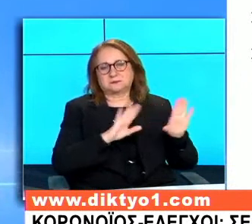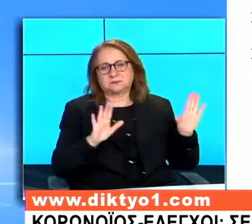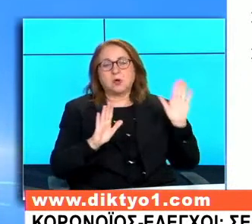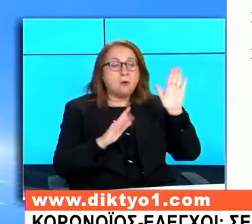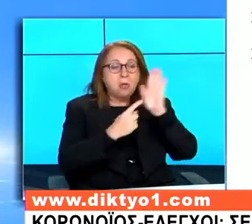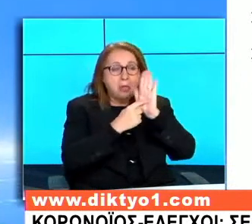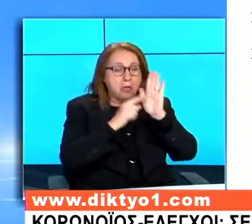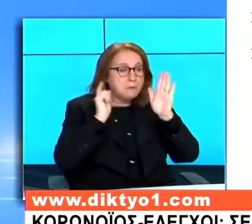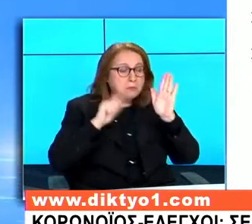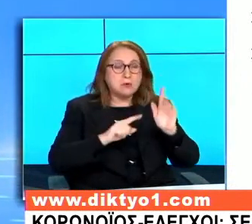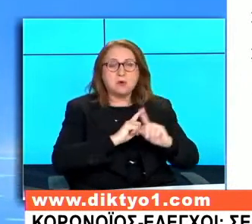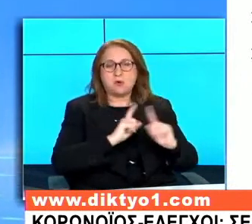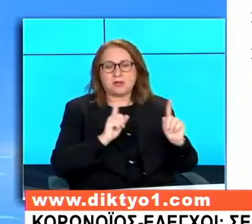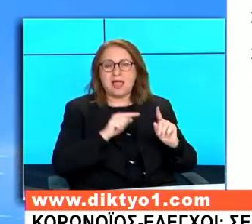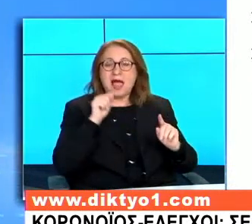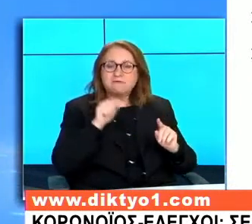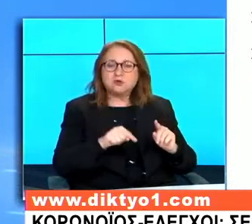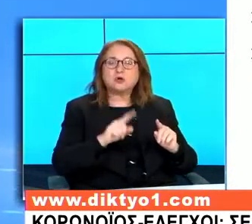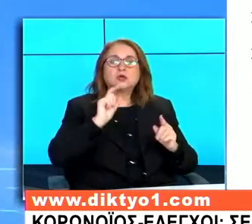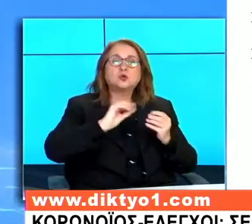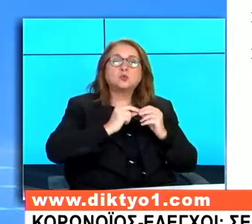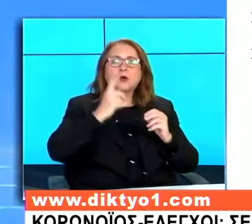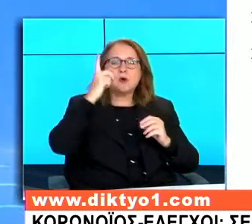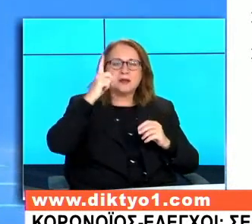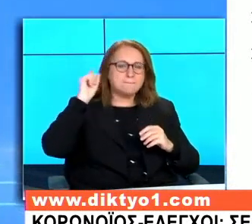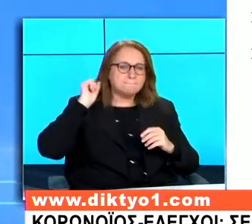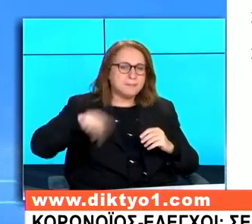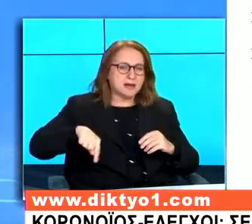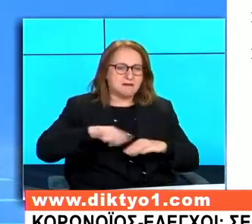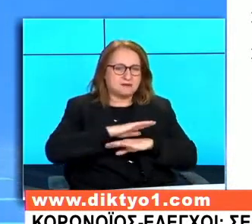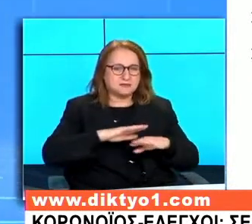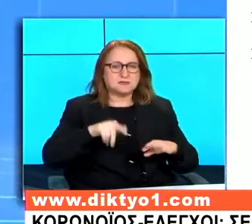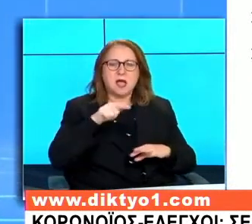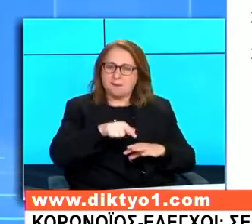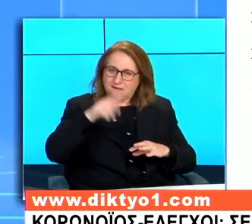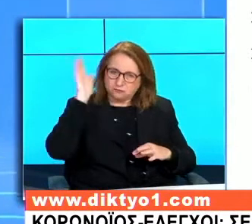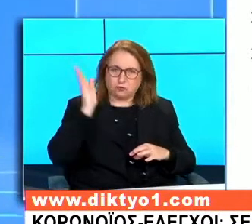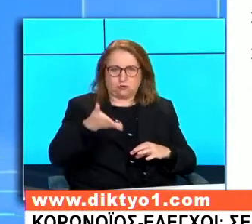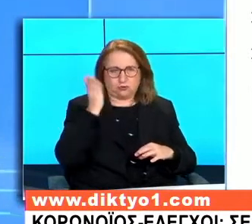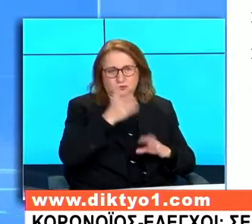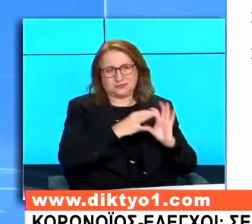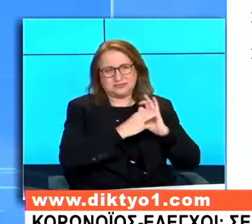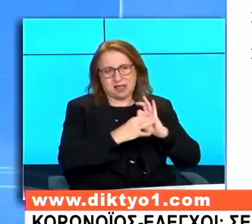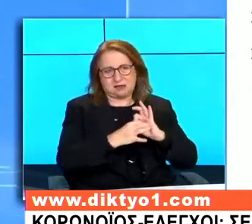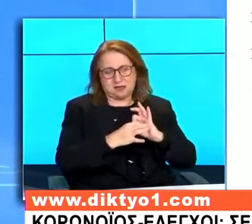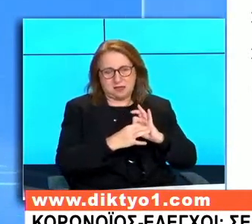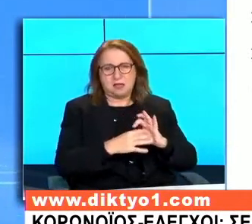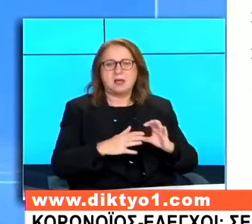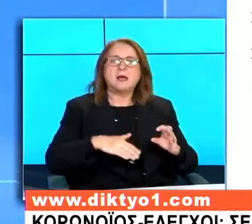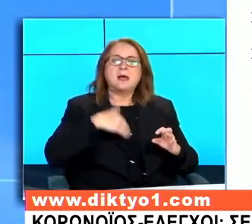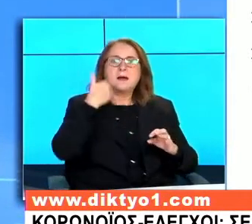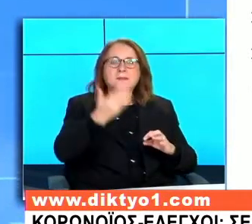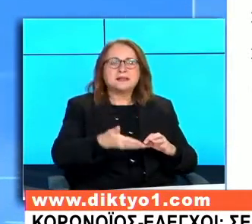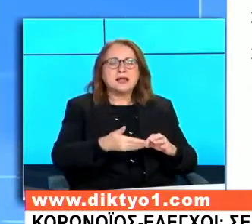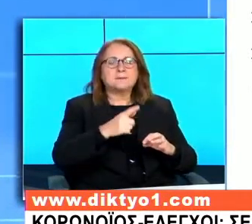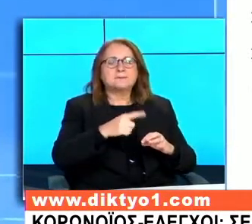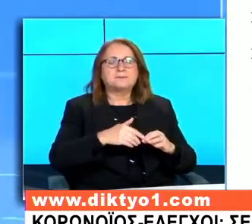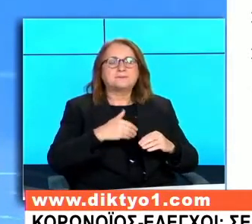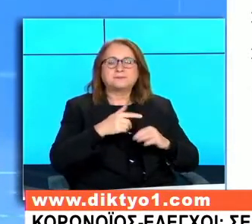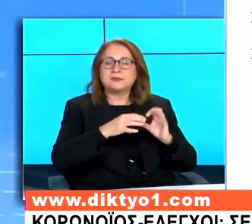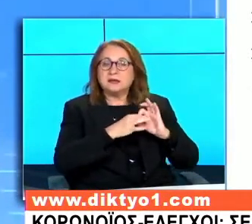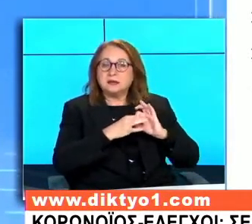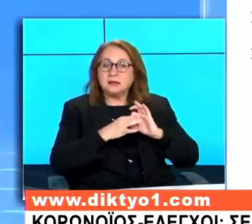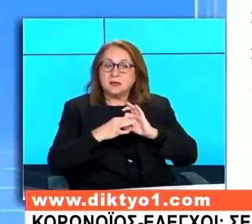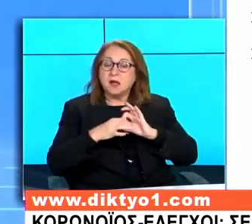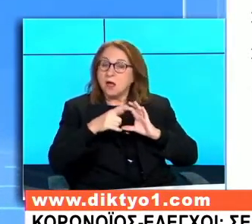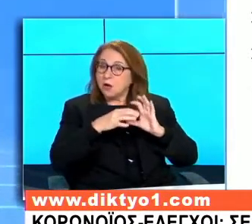στιγμή να αποφύγουμε. Το επόμενο διάστημα συνεχίζονται οι εντατικοί έλεγχοι από όλους τους φορείς